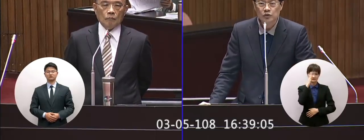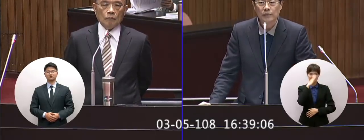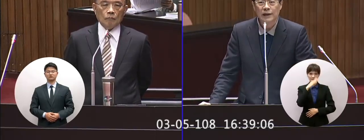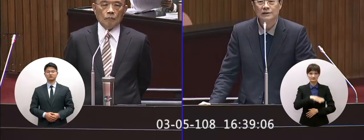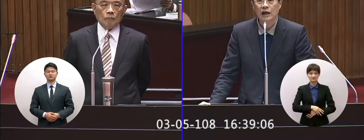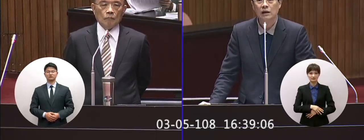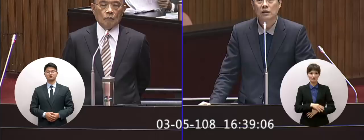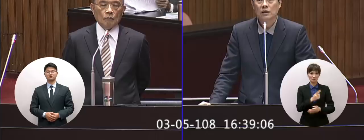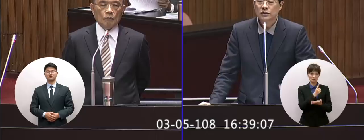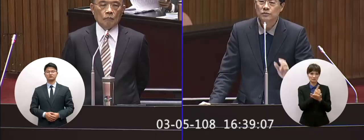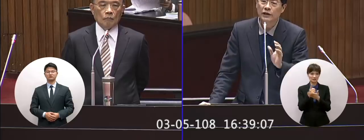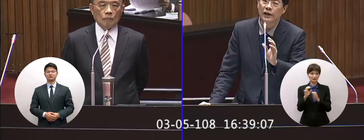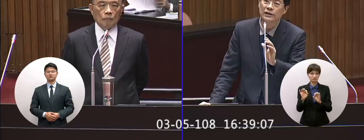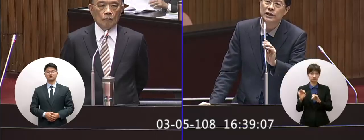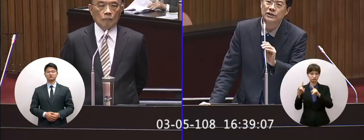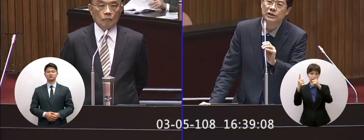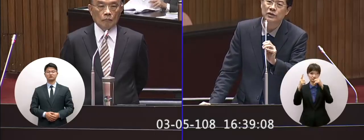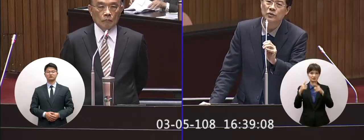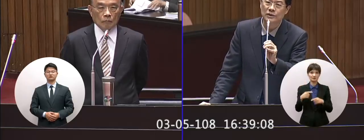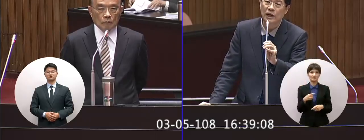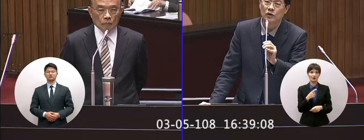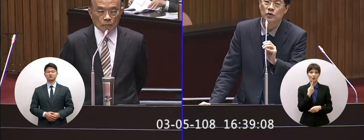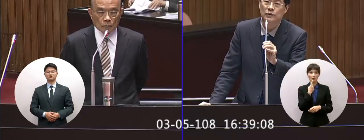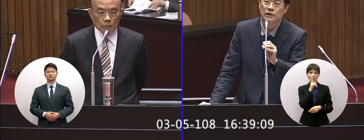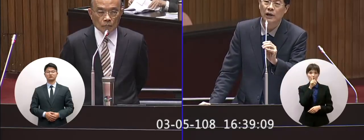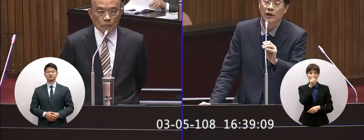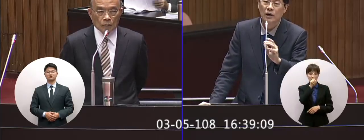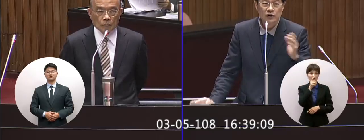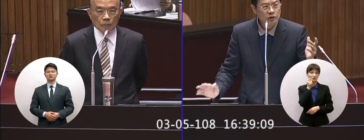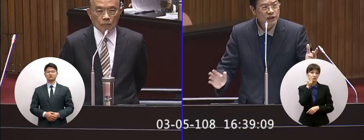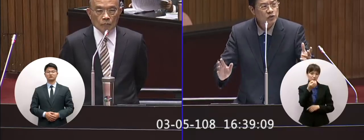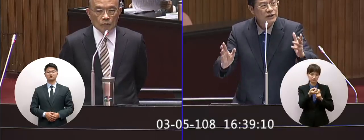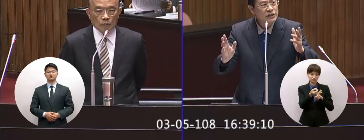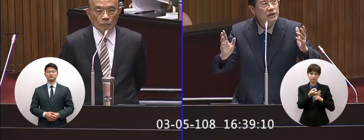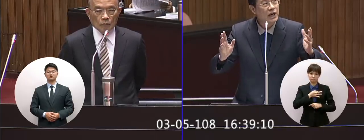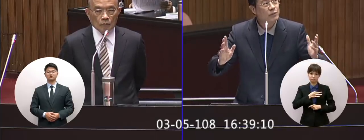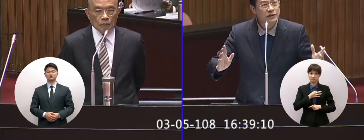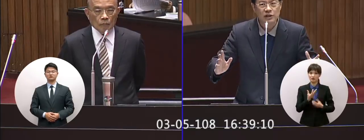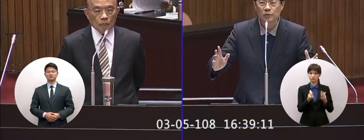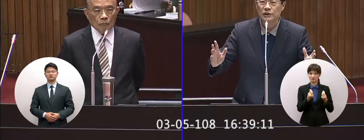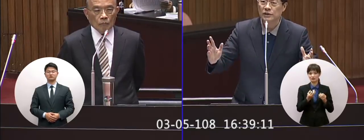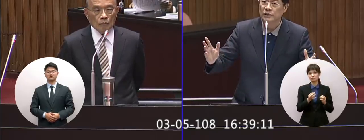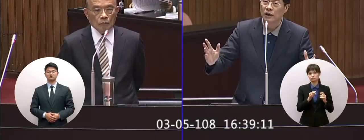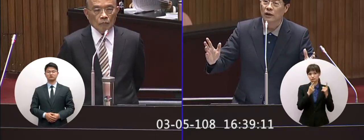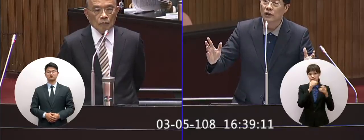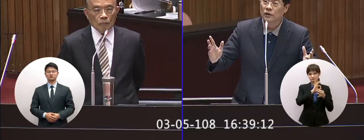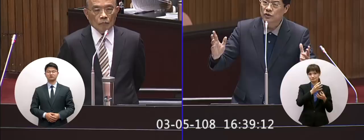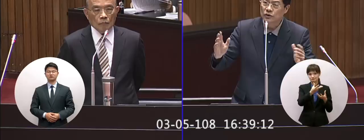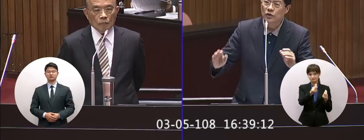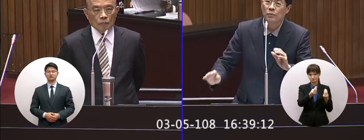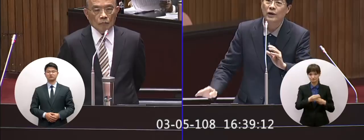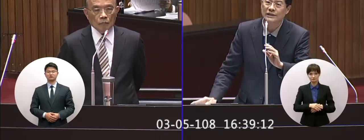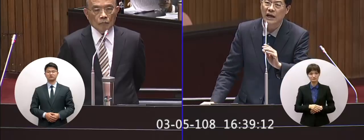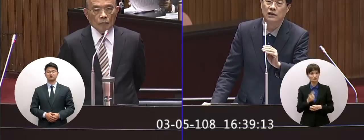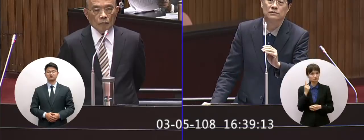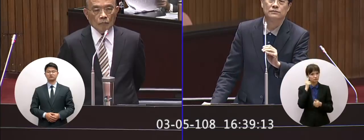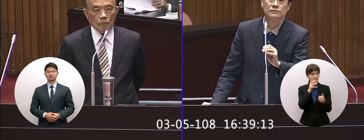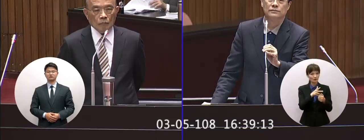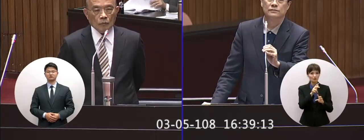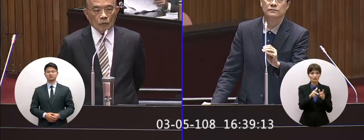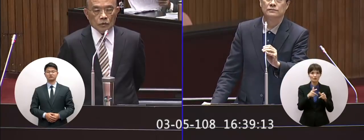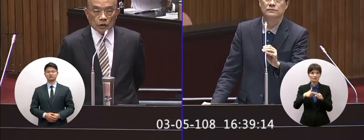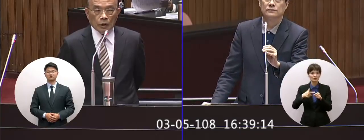只有薪水没涨。是不是可以先请院长说明一下，油电水器啊、民生用品这些啊，究竟会不会